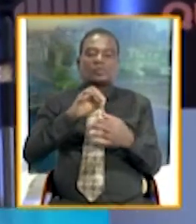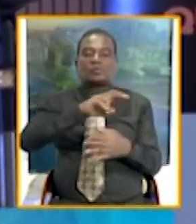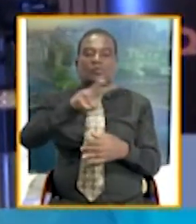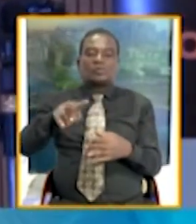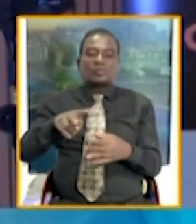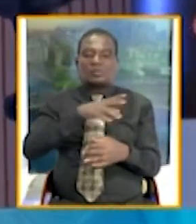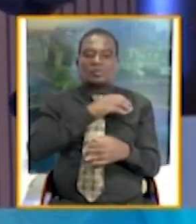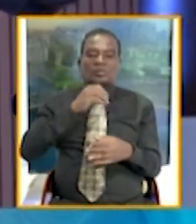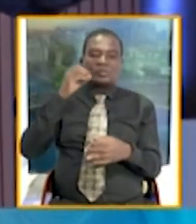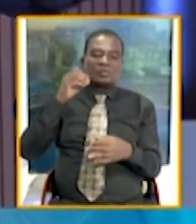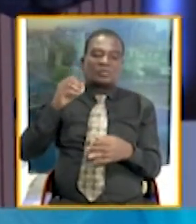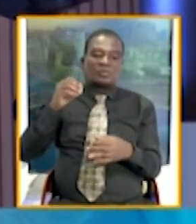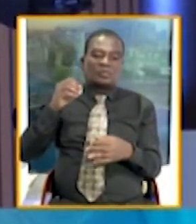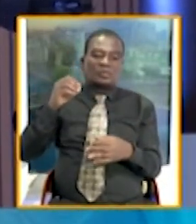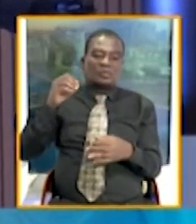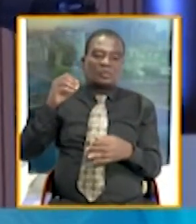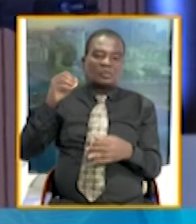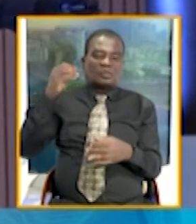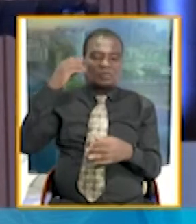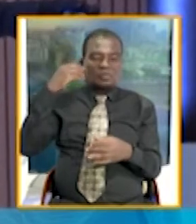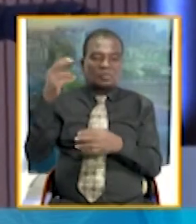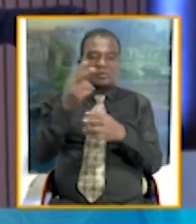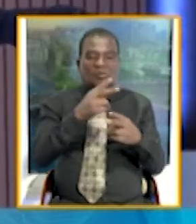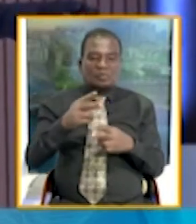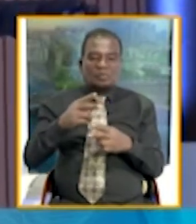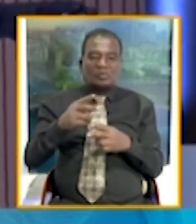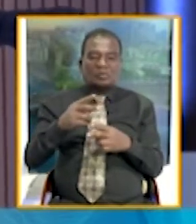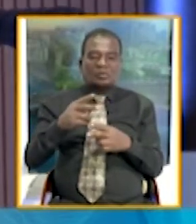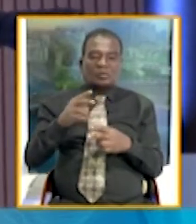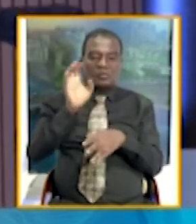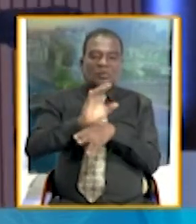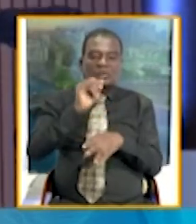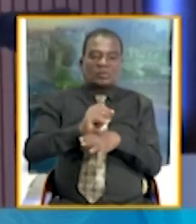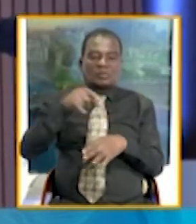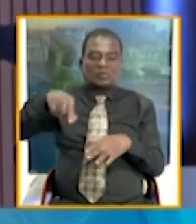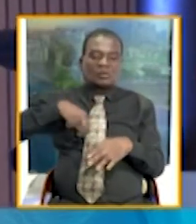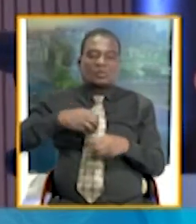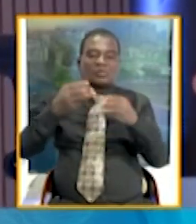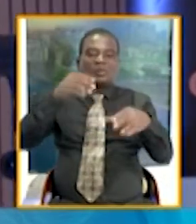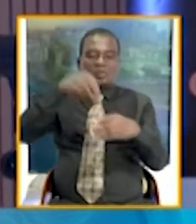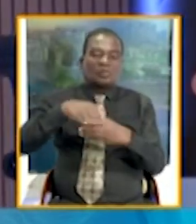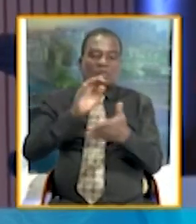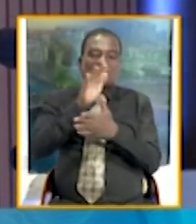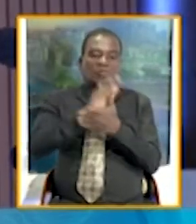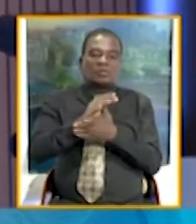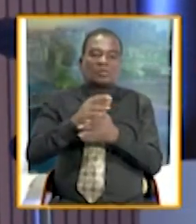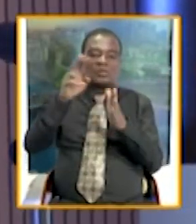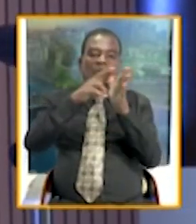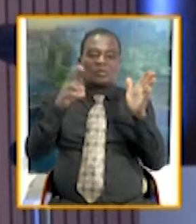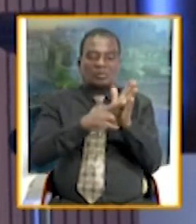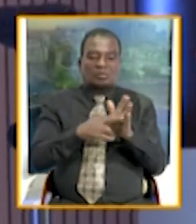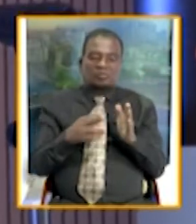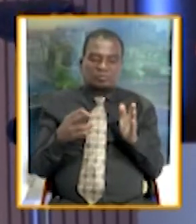et relativement à la charte de l'observation des élections en Côte d'Ivoire que nous avons mis dans votre document, un rapport sans